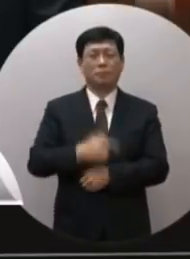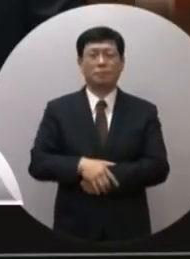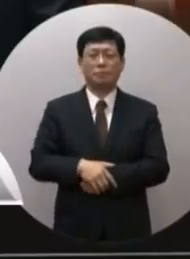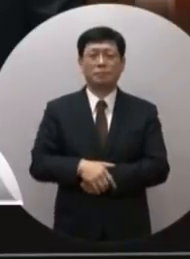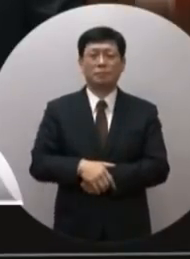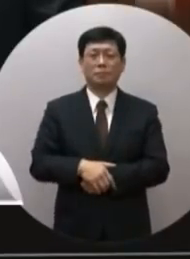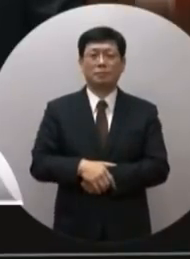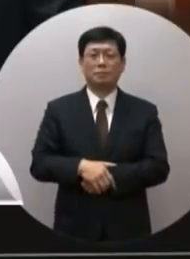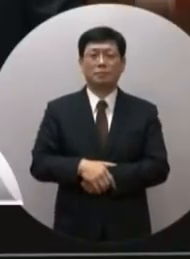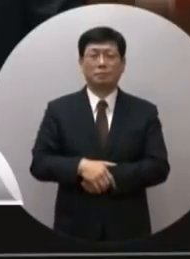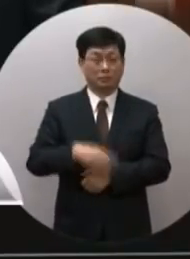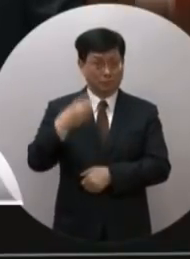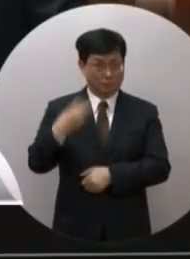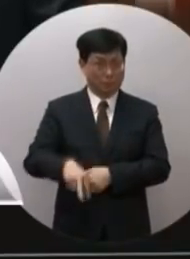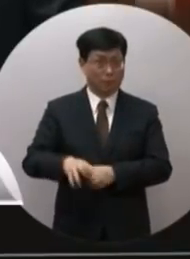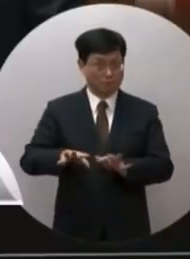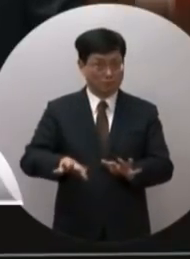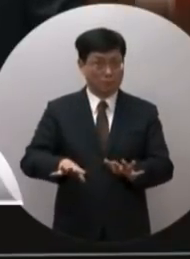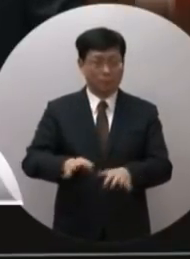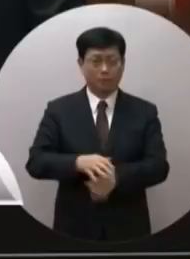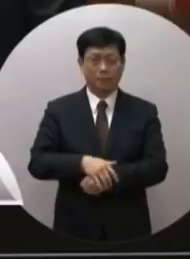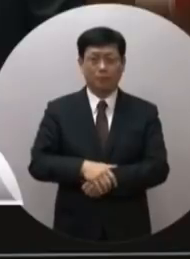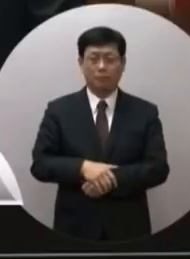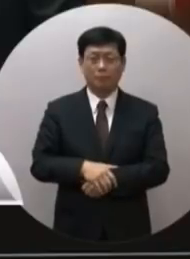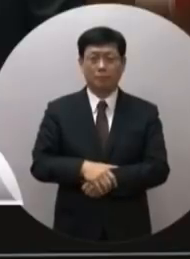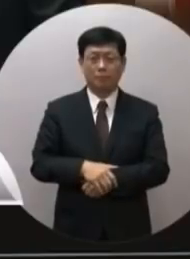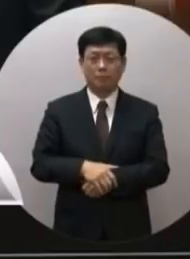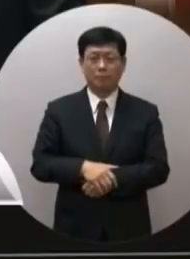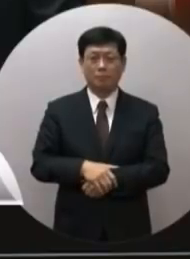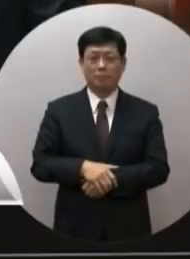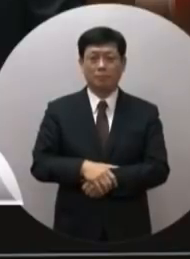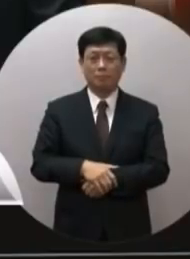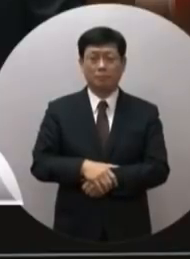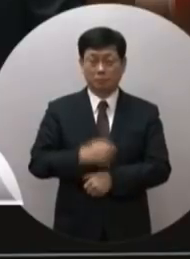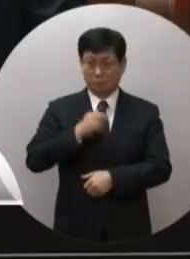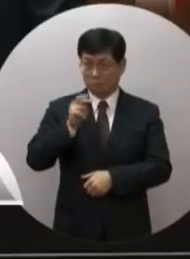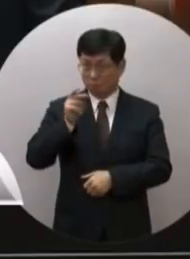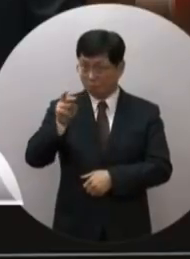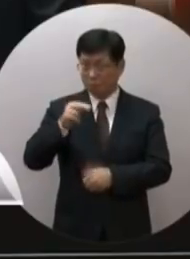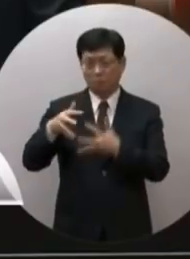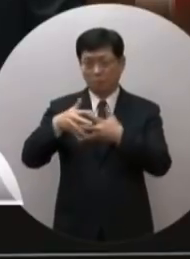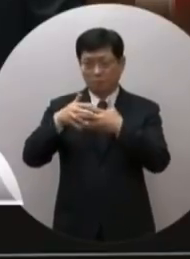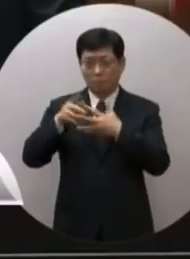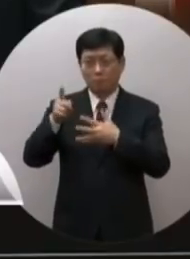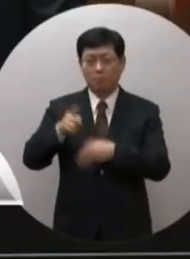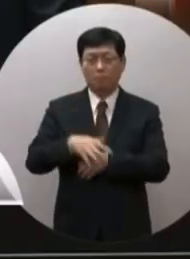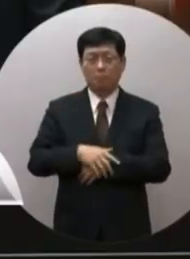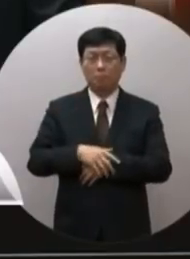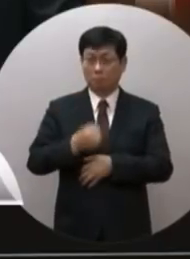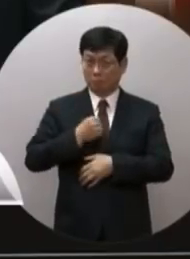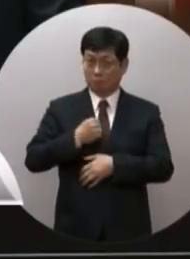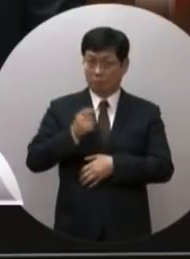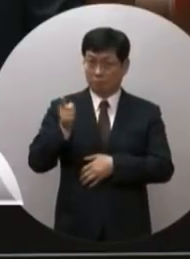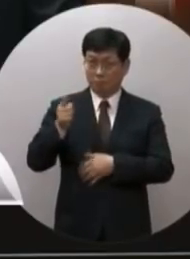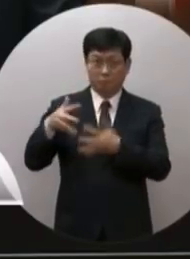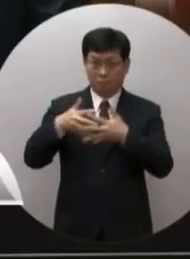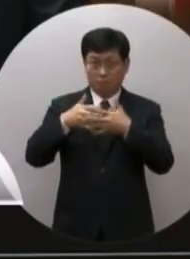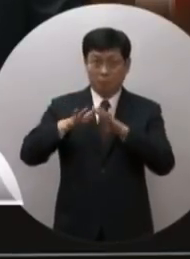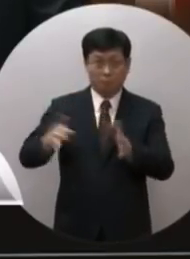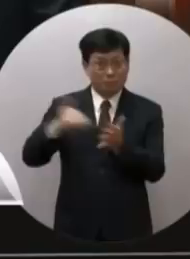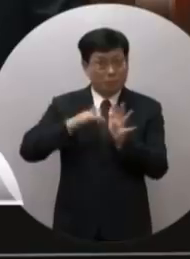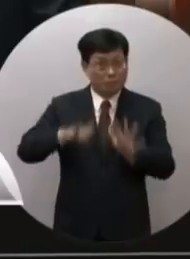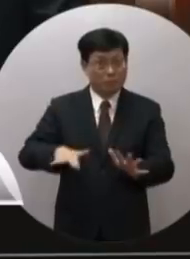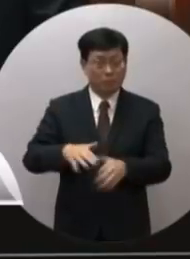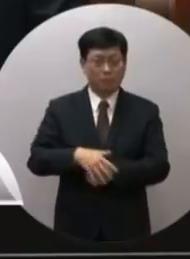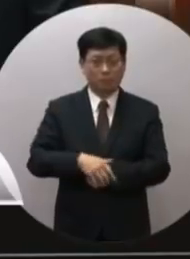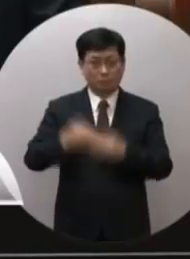重，而且此时此刻啊，我们看看美国，院长知道美国到今